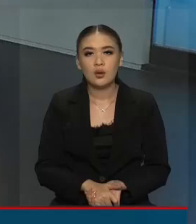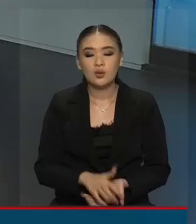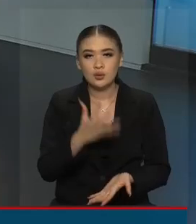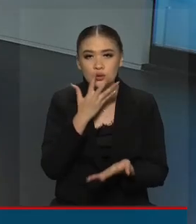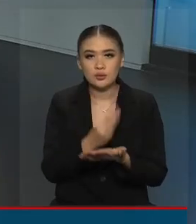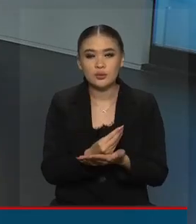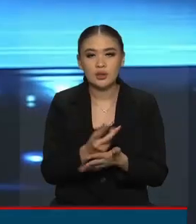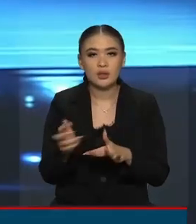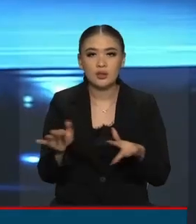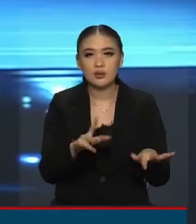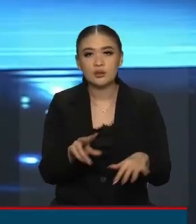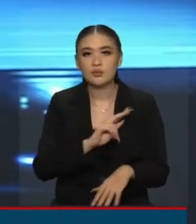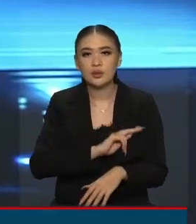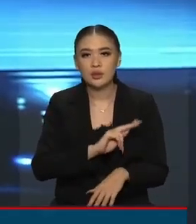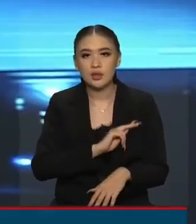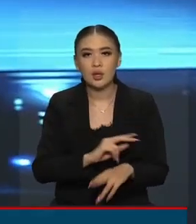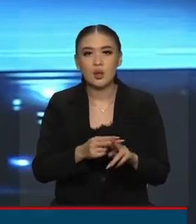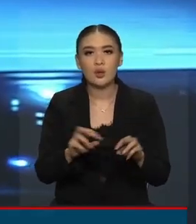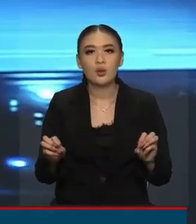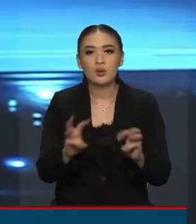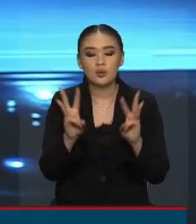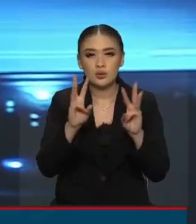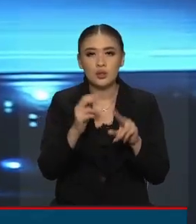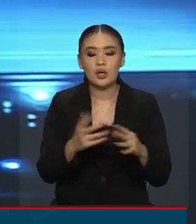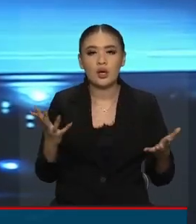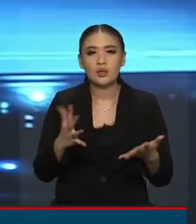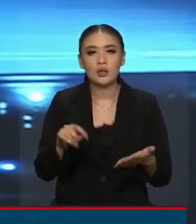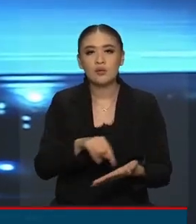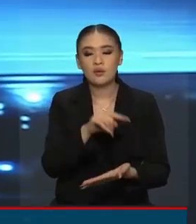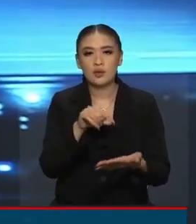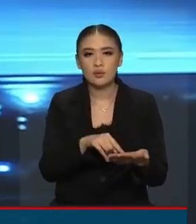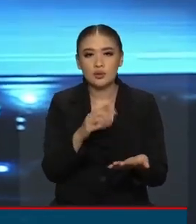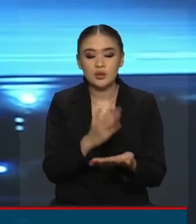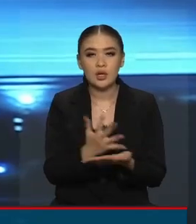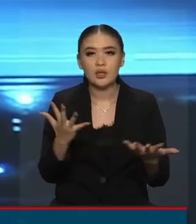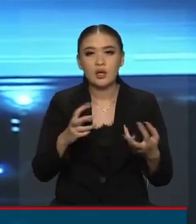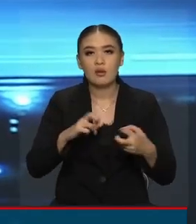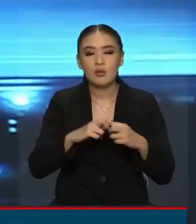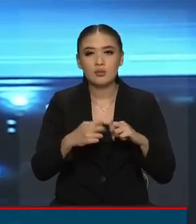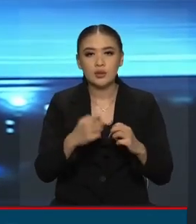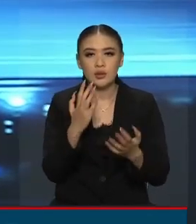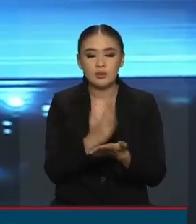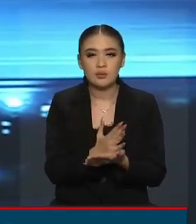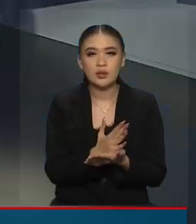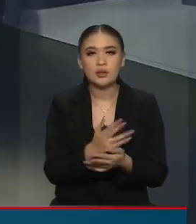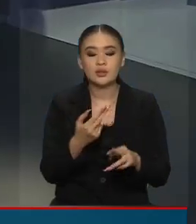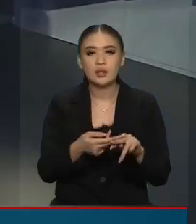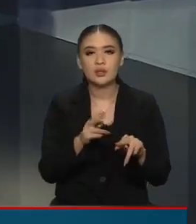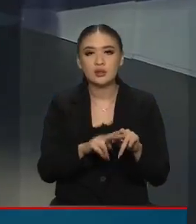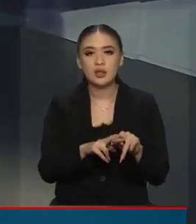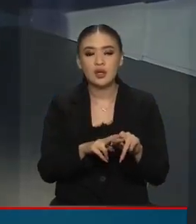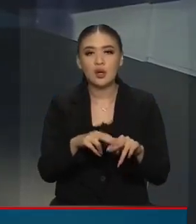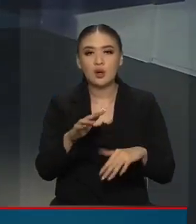өзіміздің қызметкерлер, өрт сөндірушілер, қандай сұрақтары болып жатады, қандай проблемалары болып жатады, өздері қолма қол